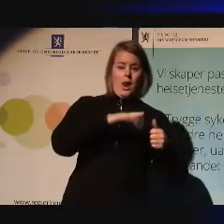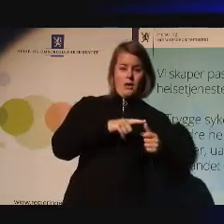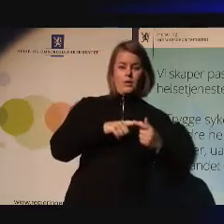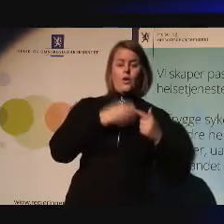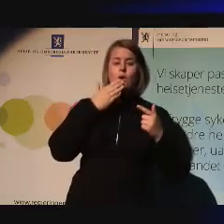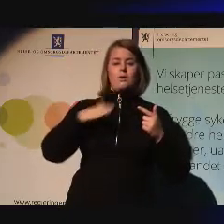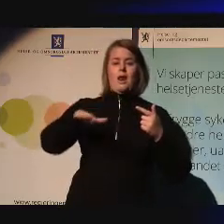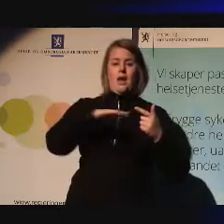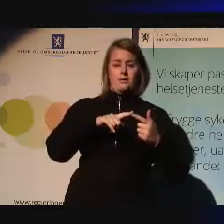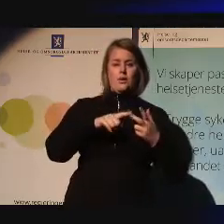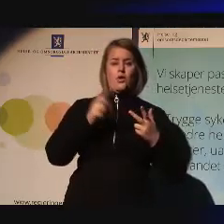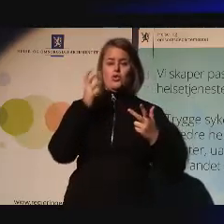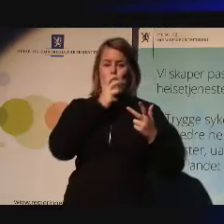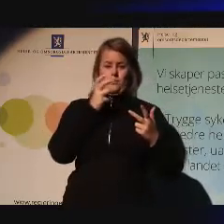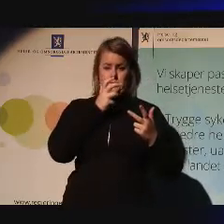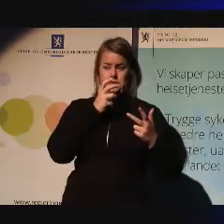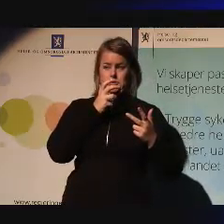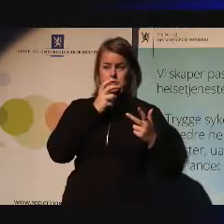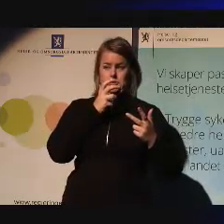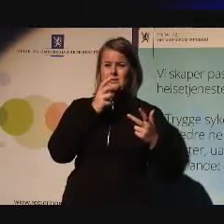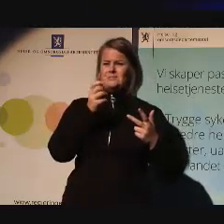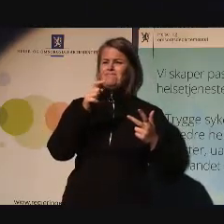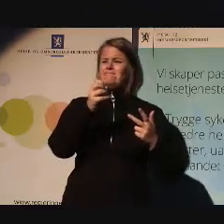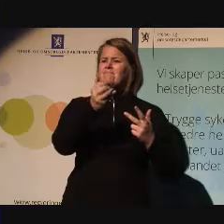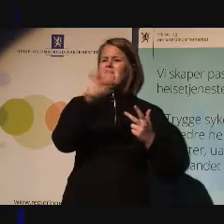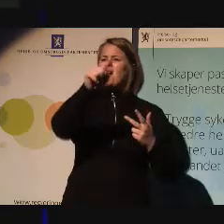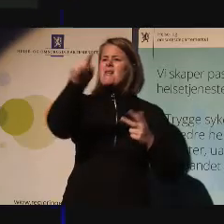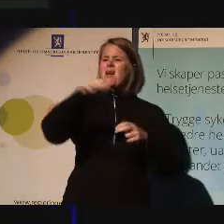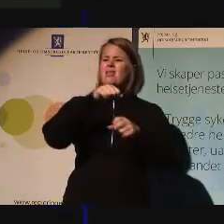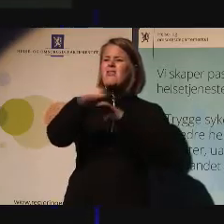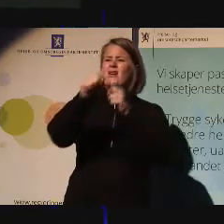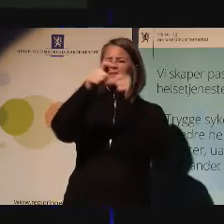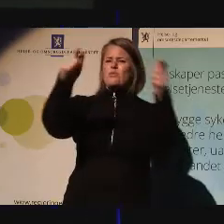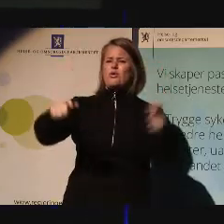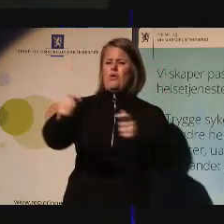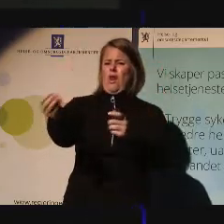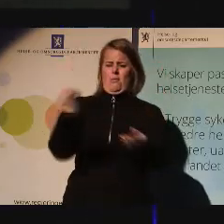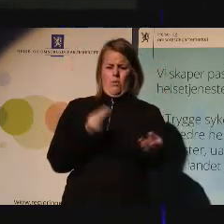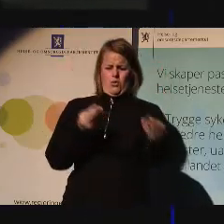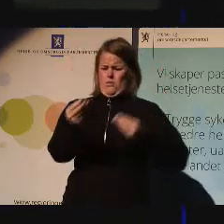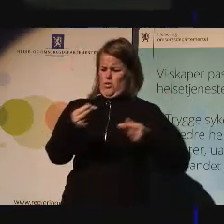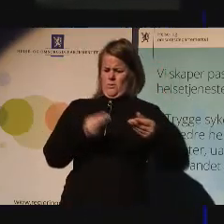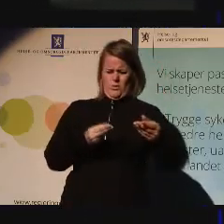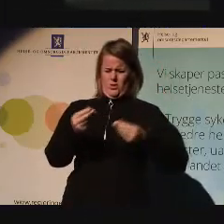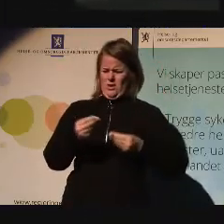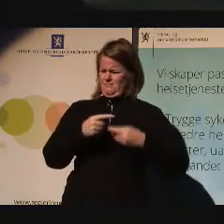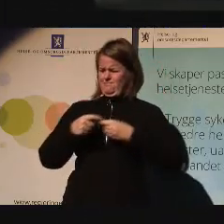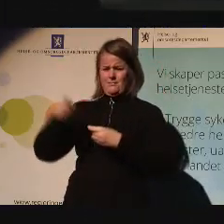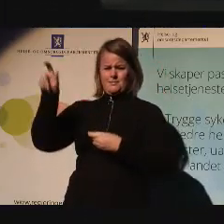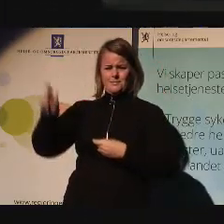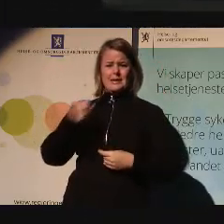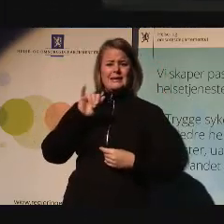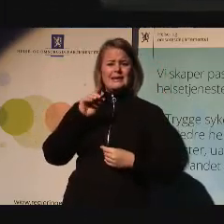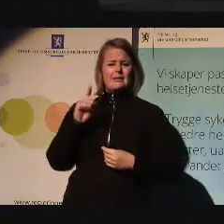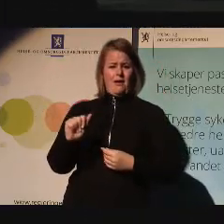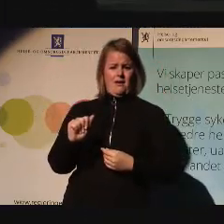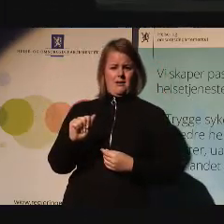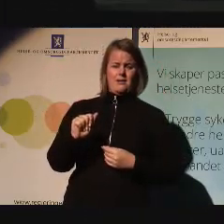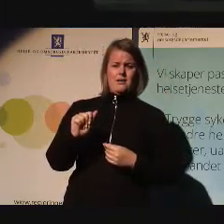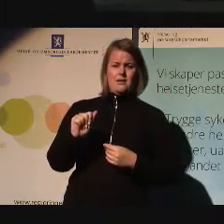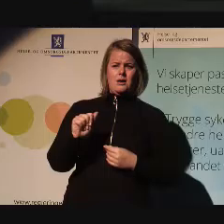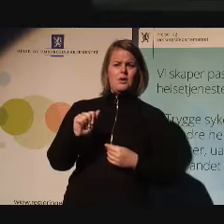og Troms, som mottok mange tvangsprotokoller vedrørende Ida. Vi mottok